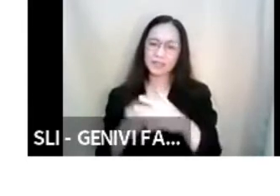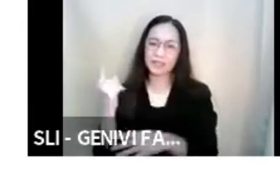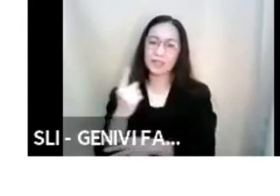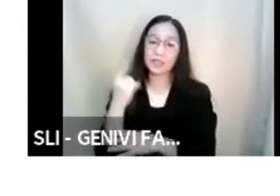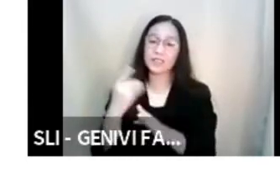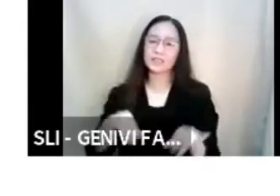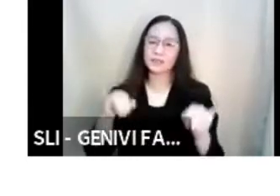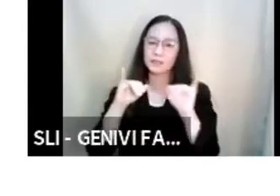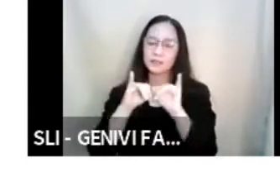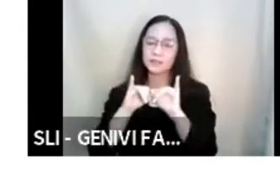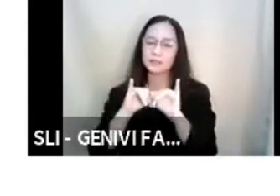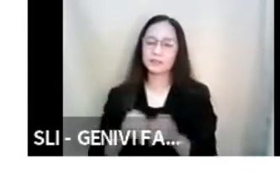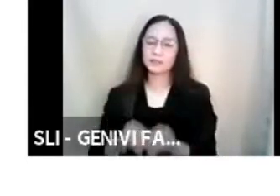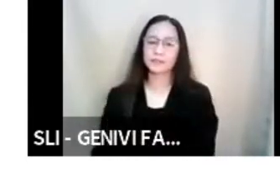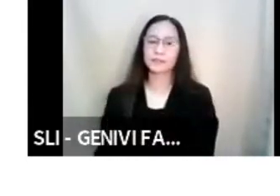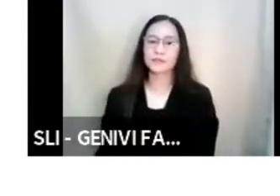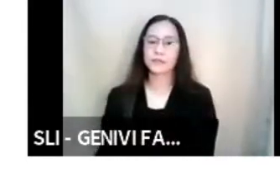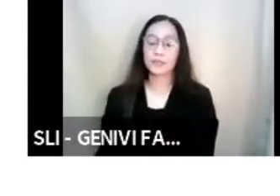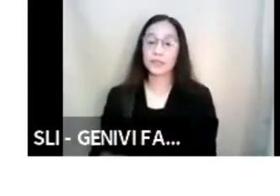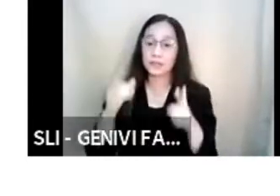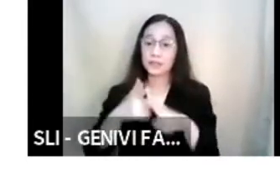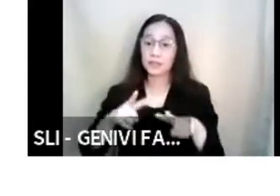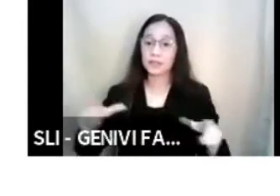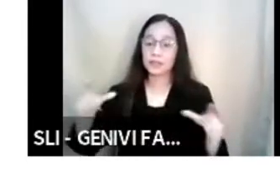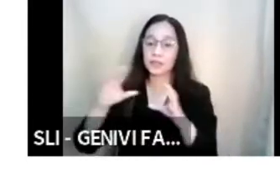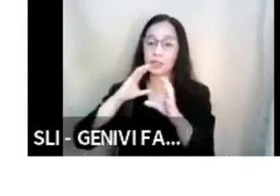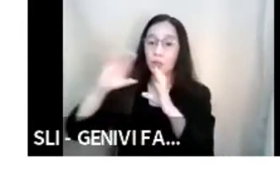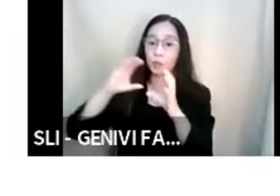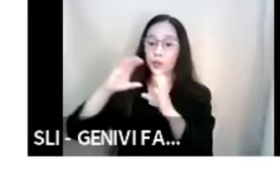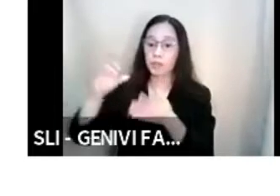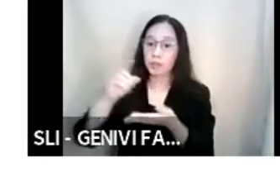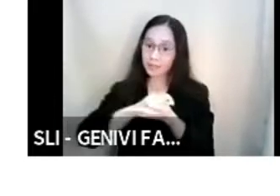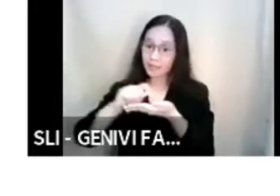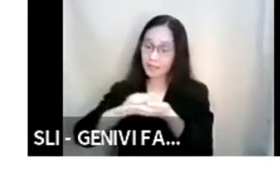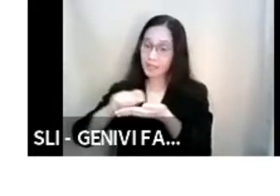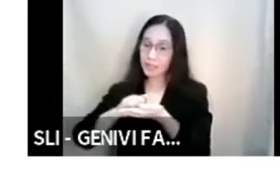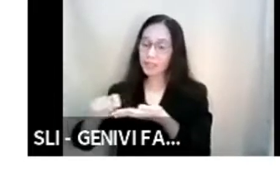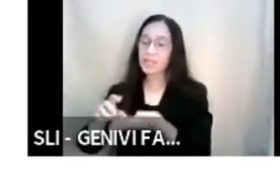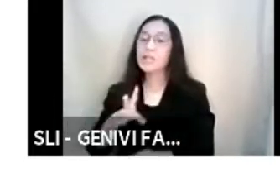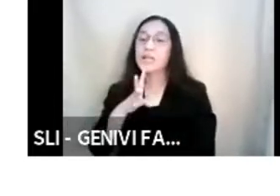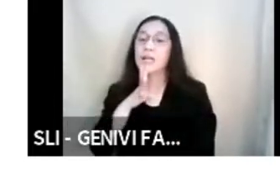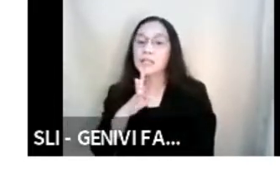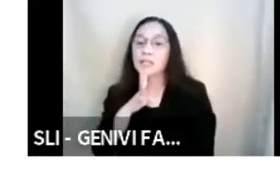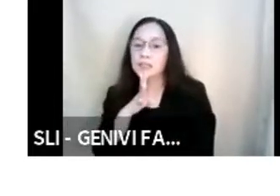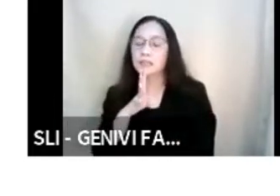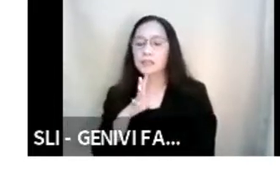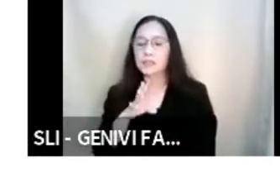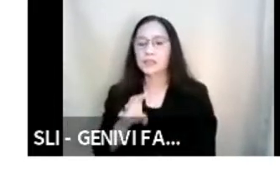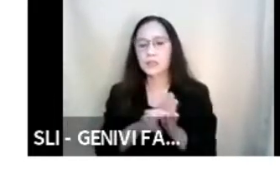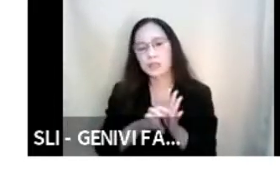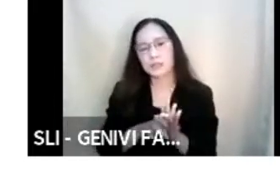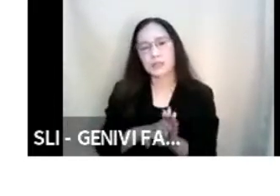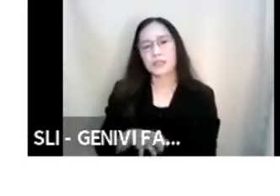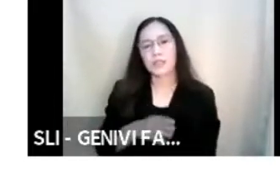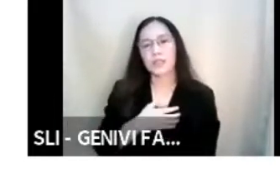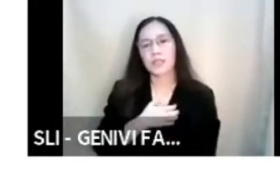No? In terms of language and communication, written and oral communication, halimbawa, yung pag-express